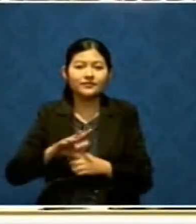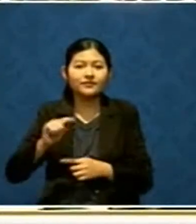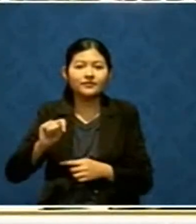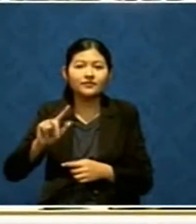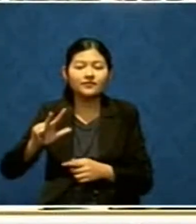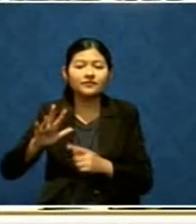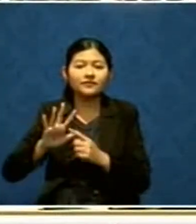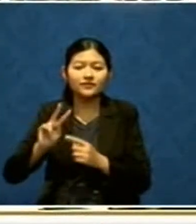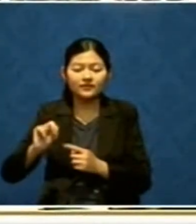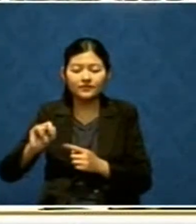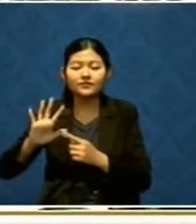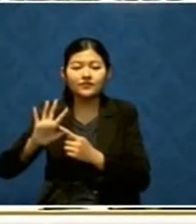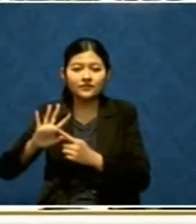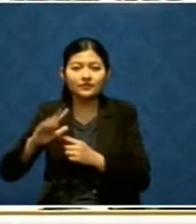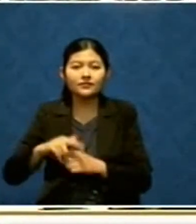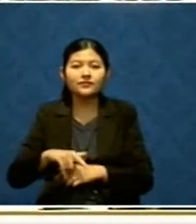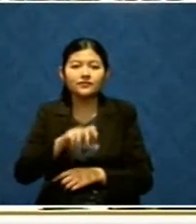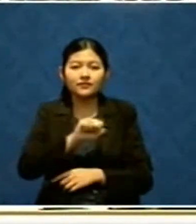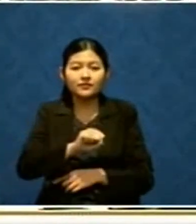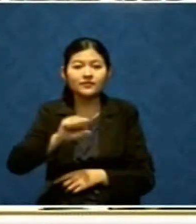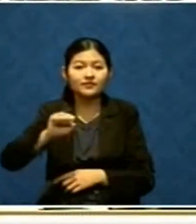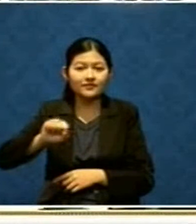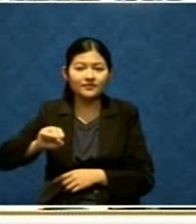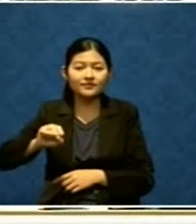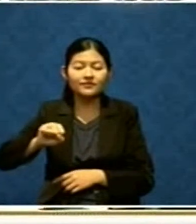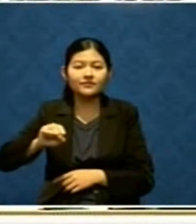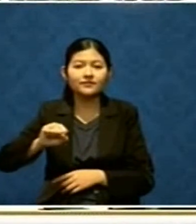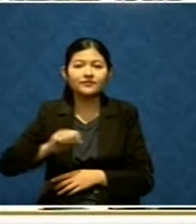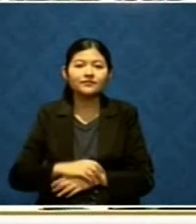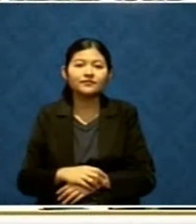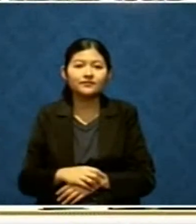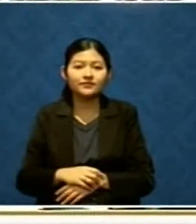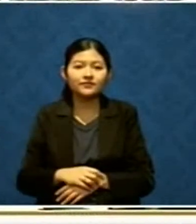สนะครับสมาชิกสภาผู้แทนราษฎร